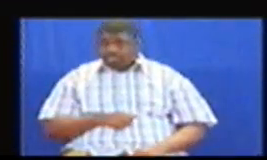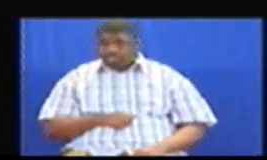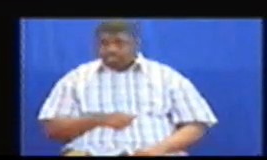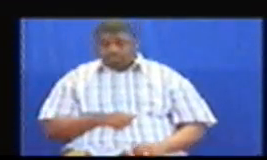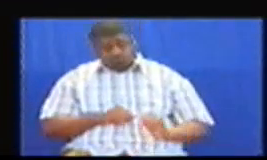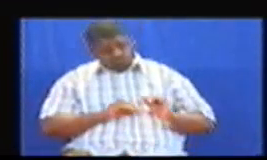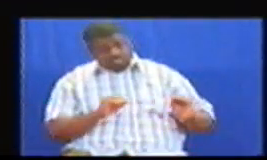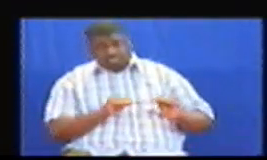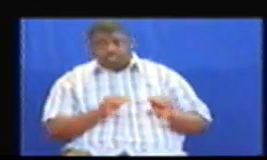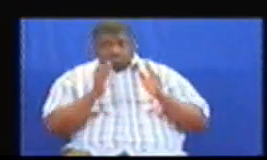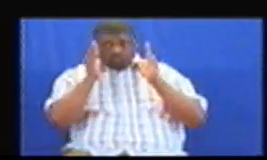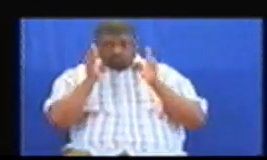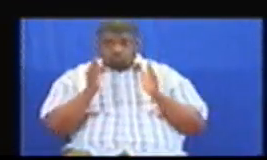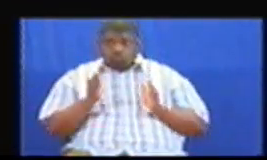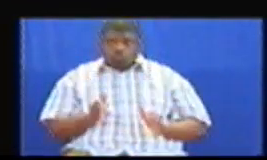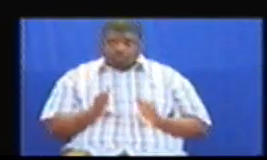law.